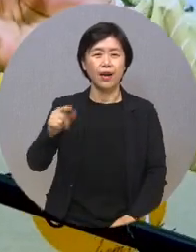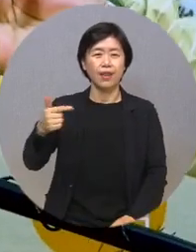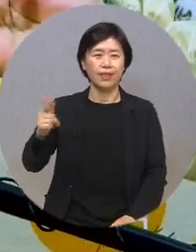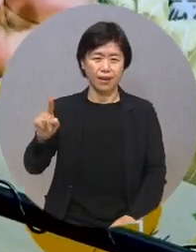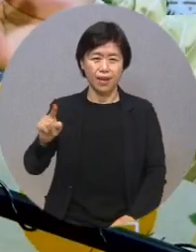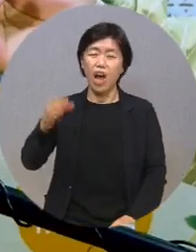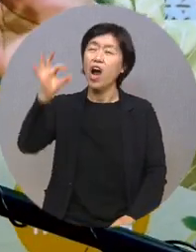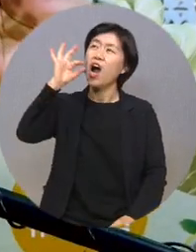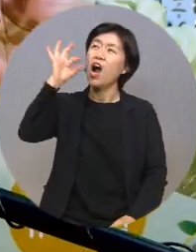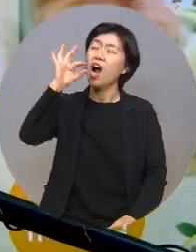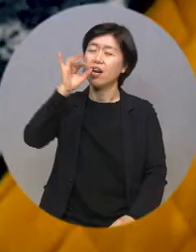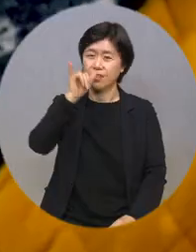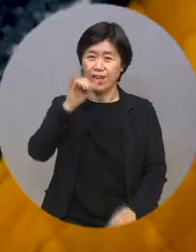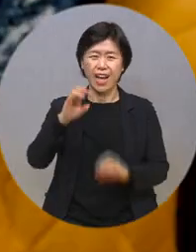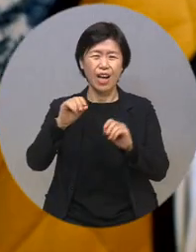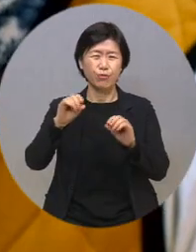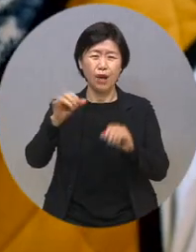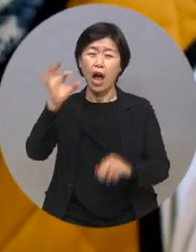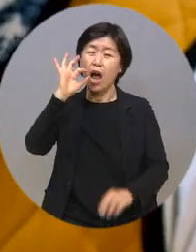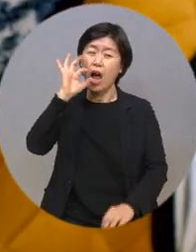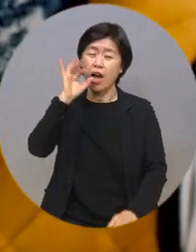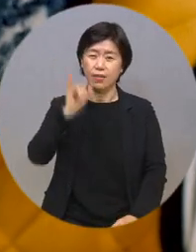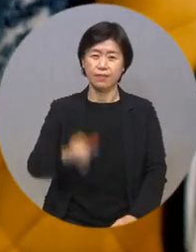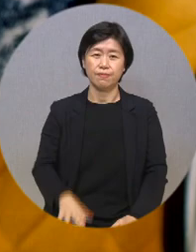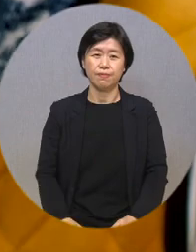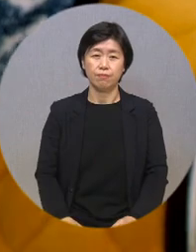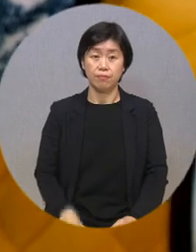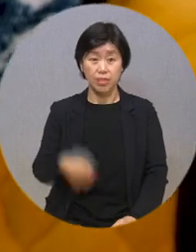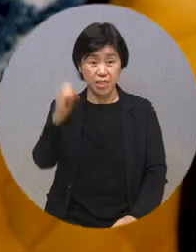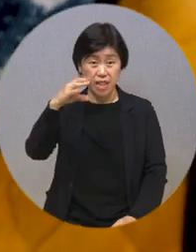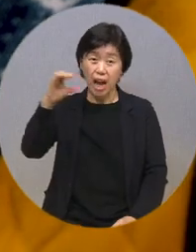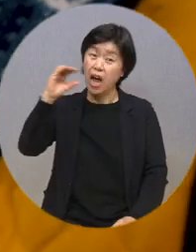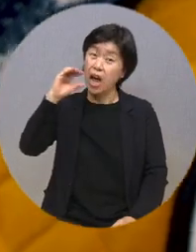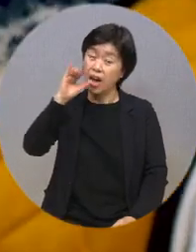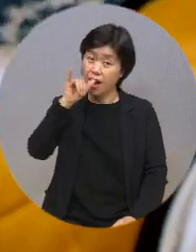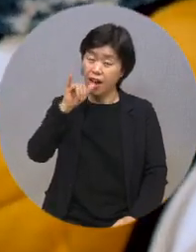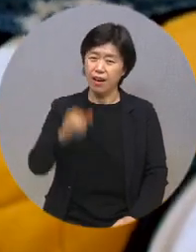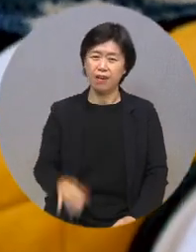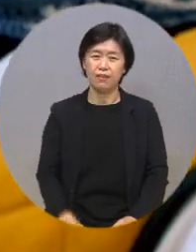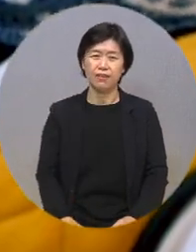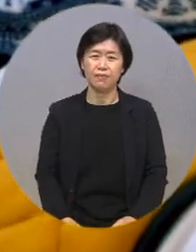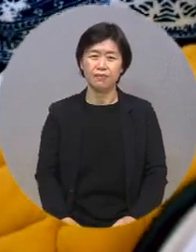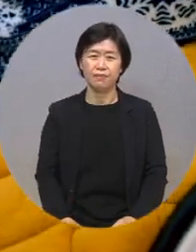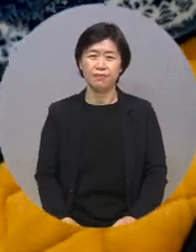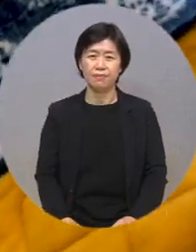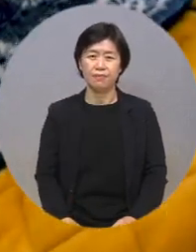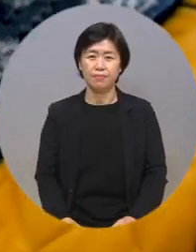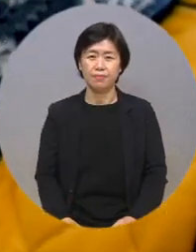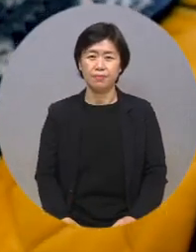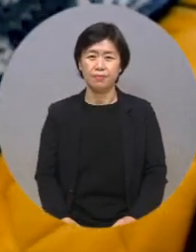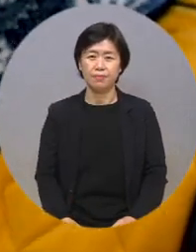레모나처럼 드실 수 있는 유자나입니다. 그냥 먹는 거예요? 네, 그냥 드시면 비타민 가득. 가득.